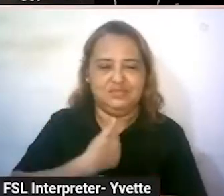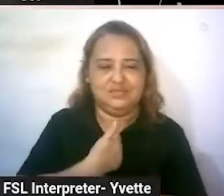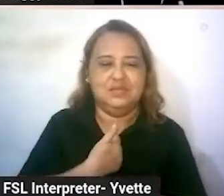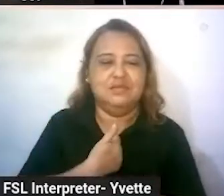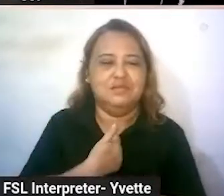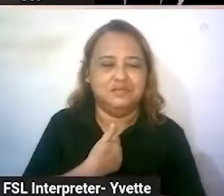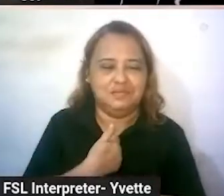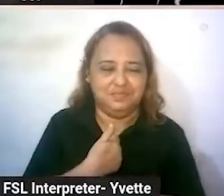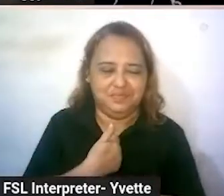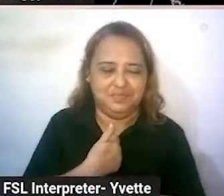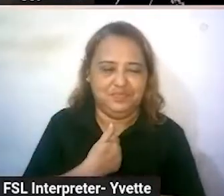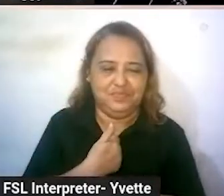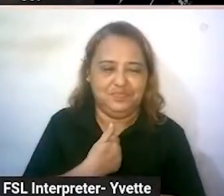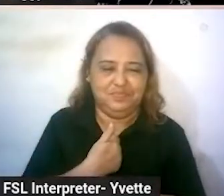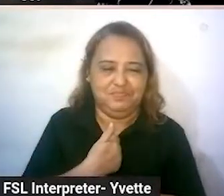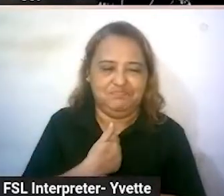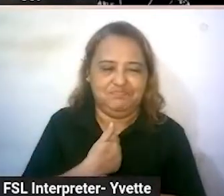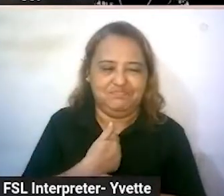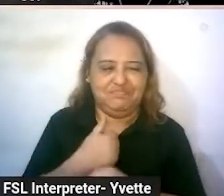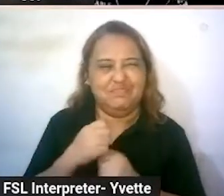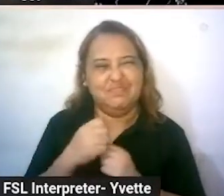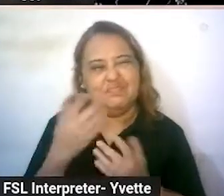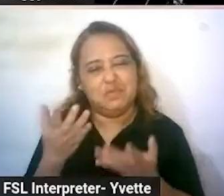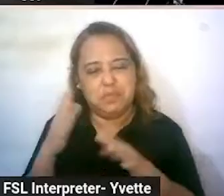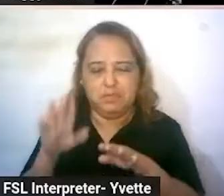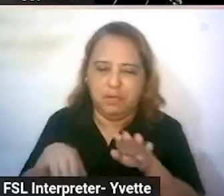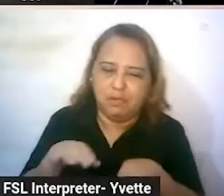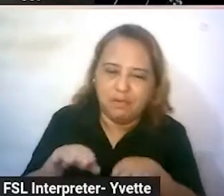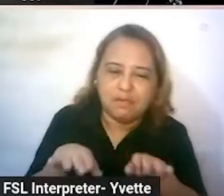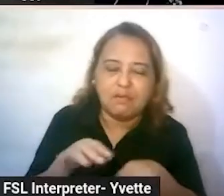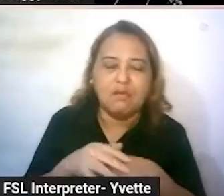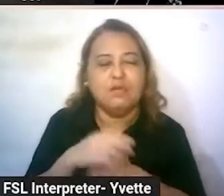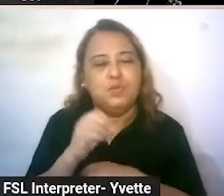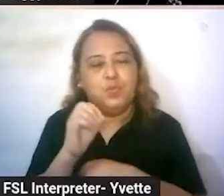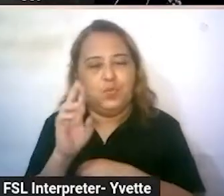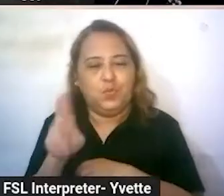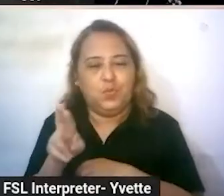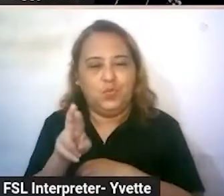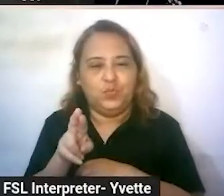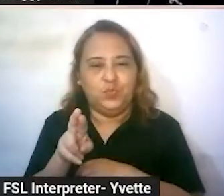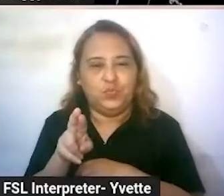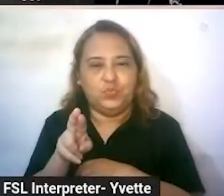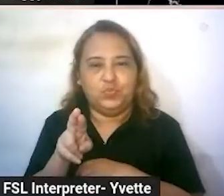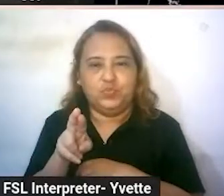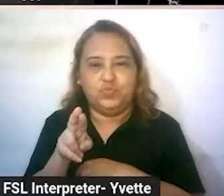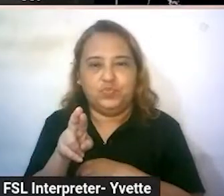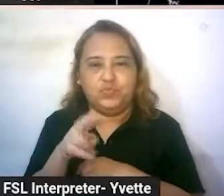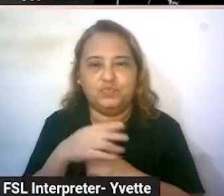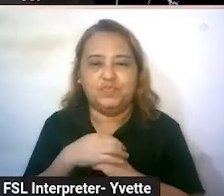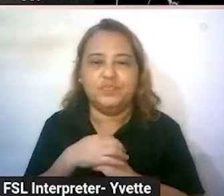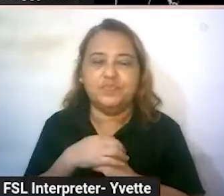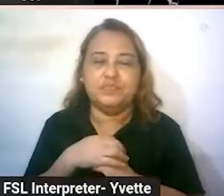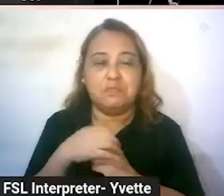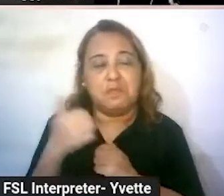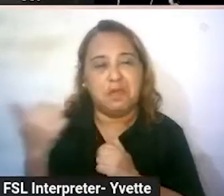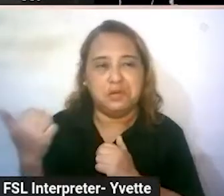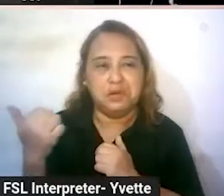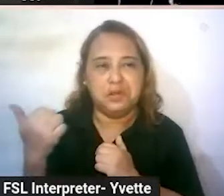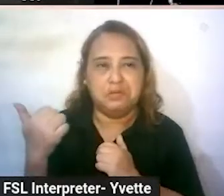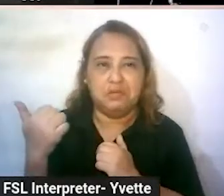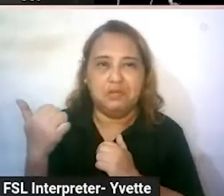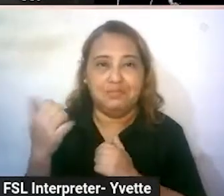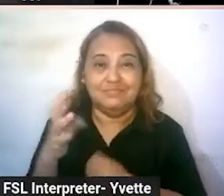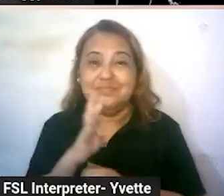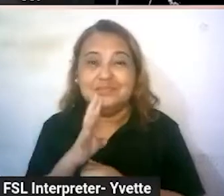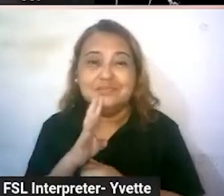may limitasyon tayo siguro sa paglalakad or sa yung iba, maybe sa pagsasalita,